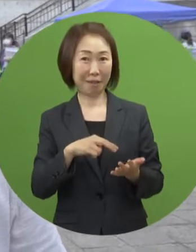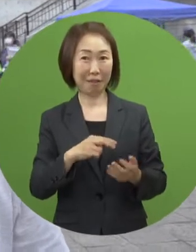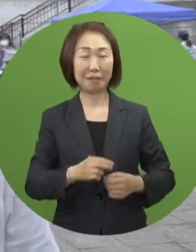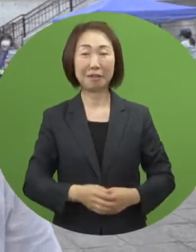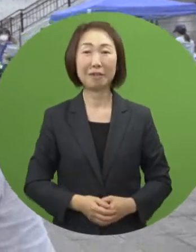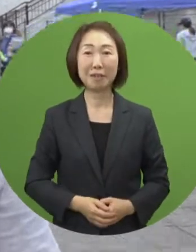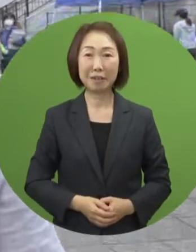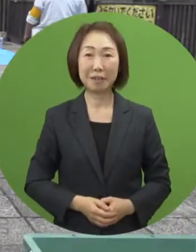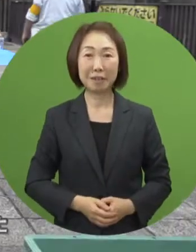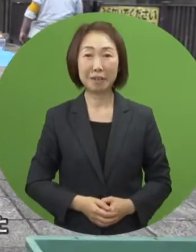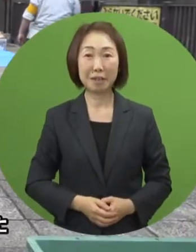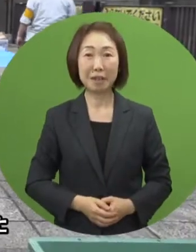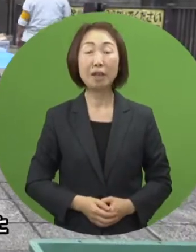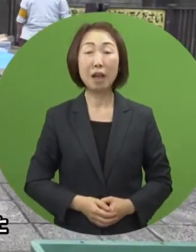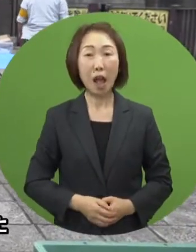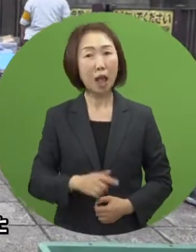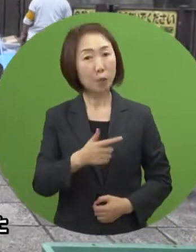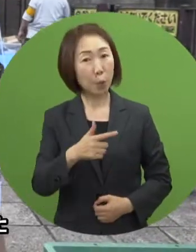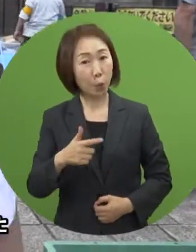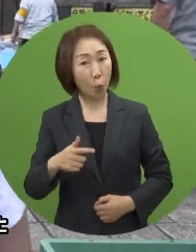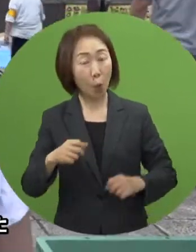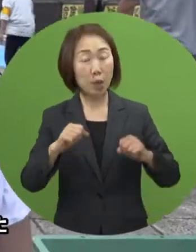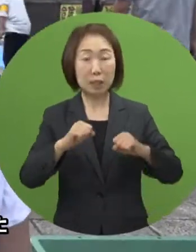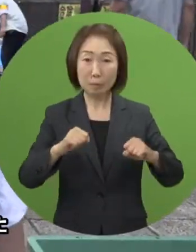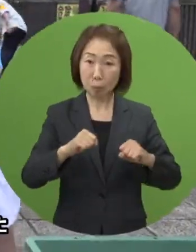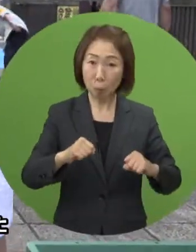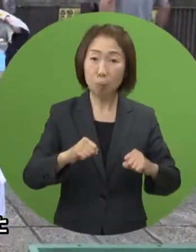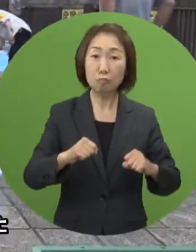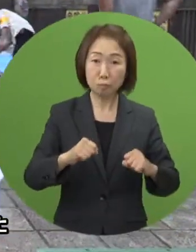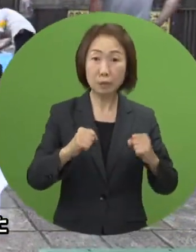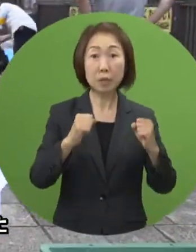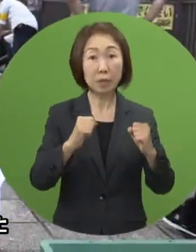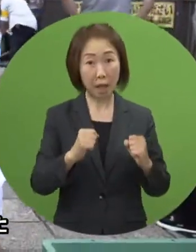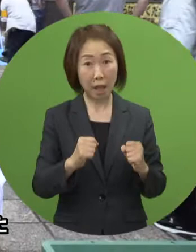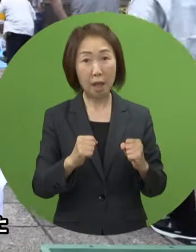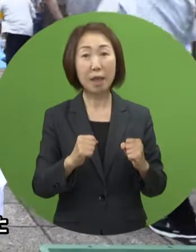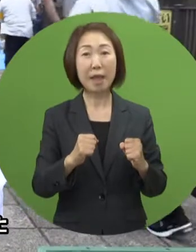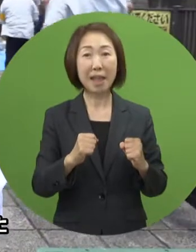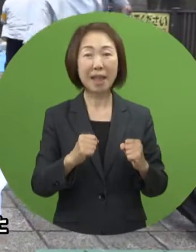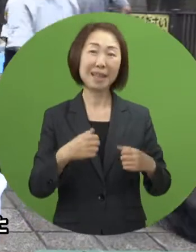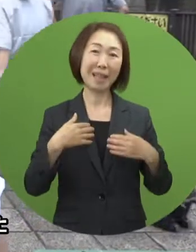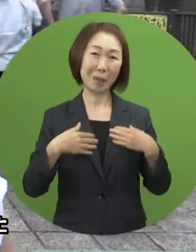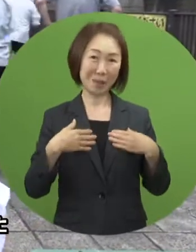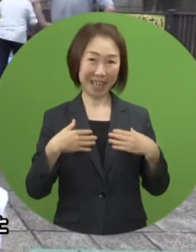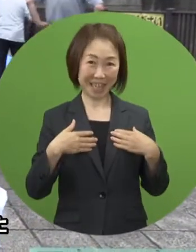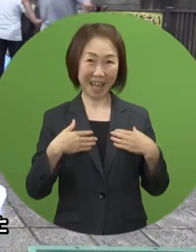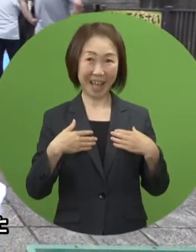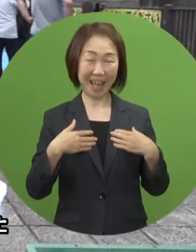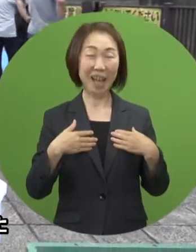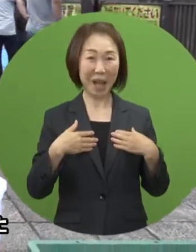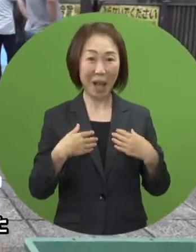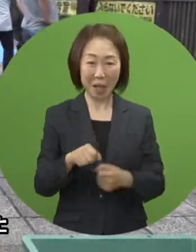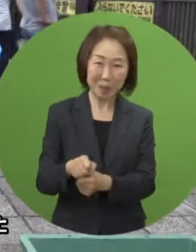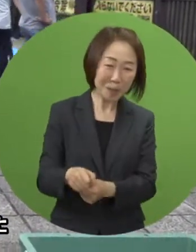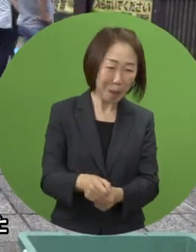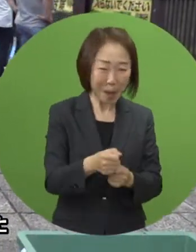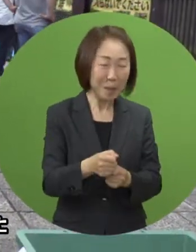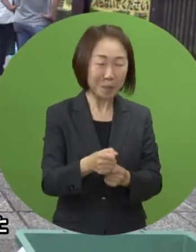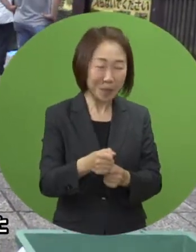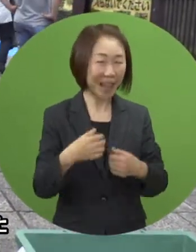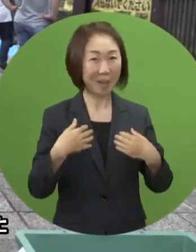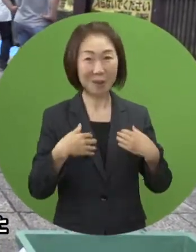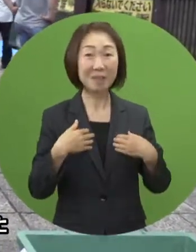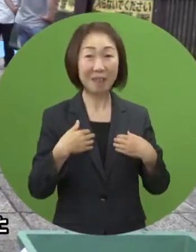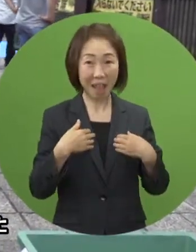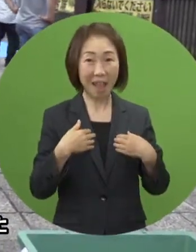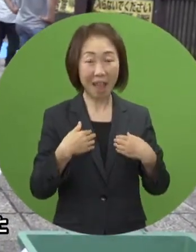した。 いろいろ生き物とかもいて、なんか楽しかった。捕まえるのがなん